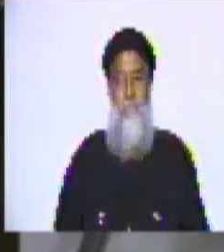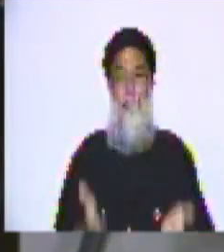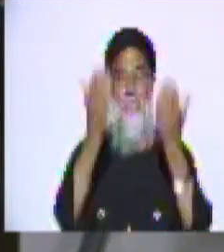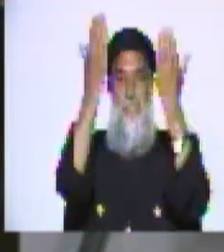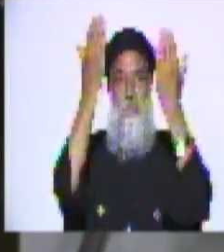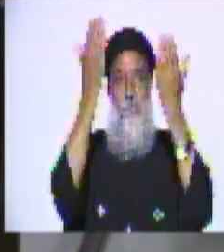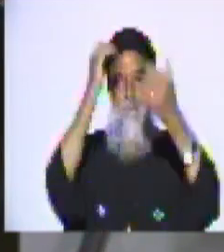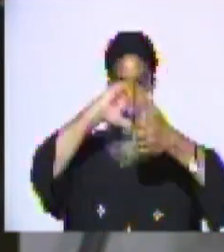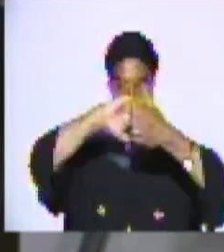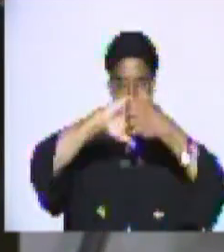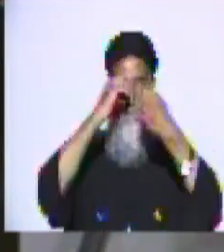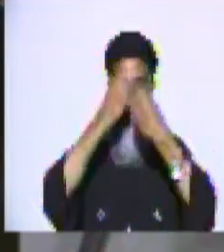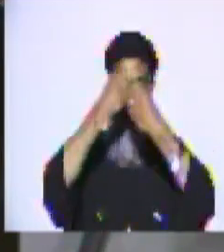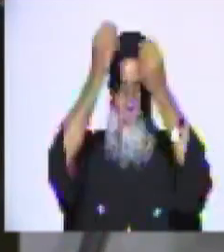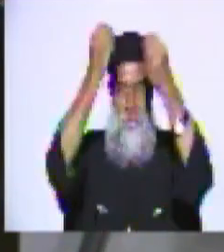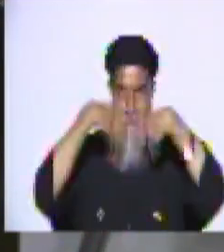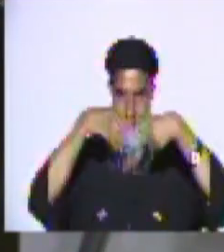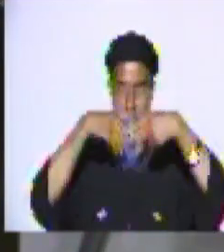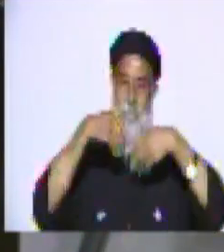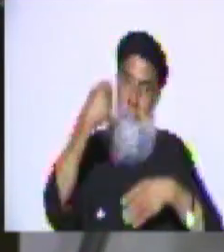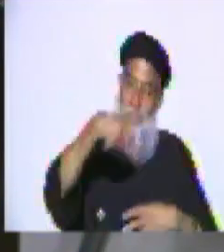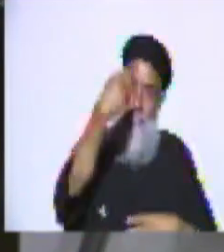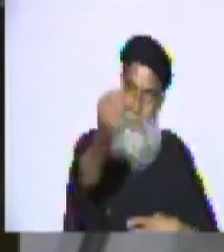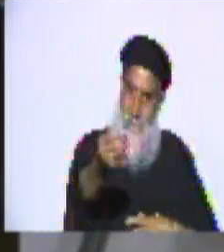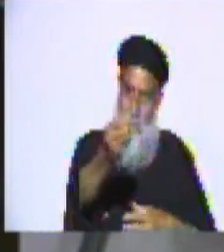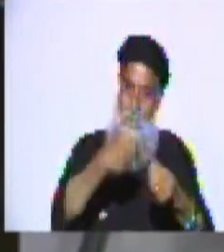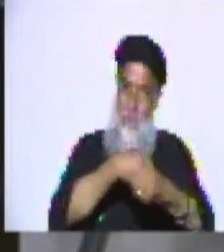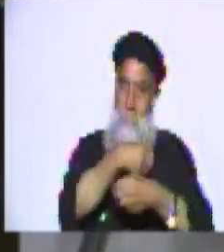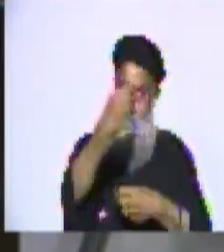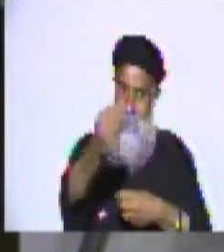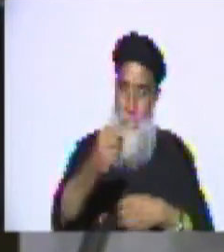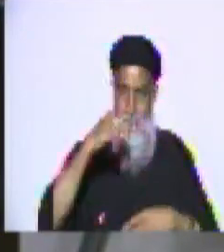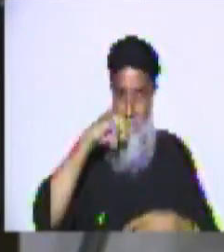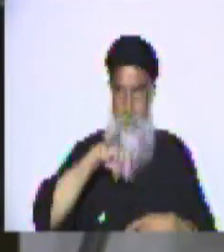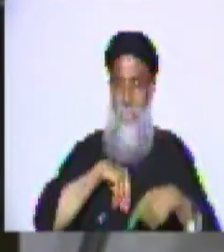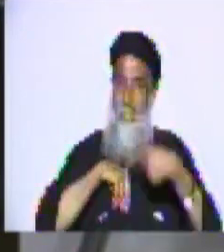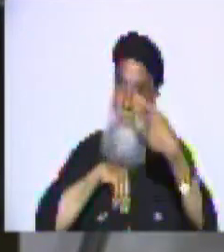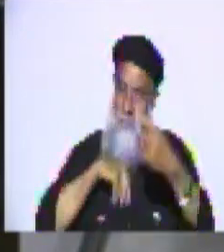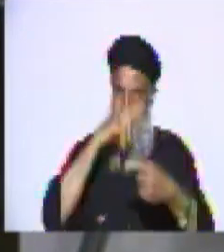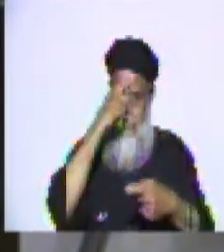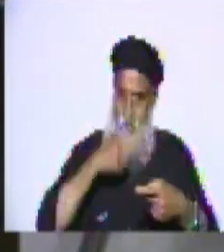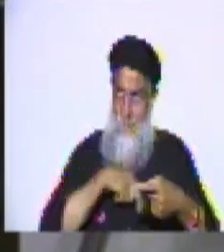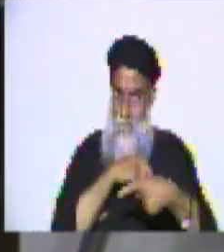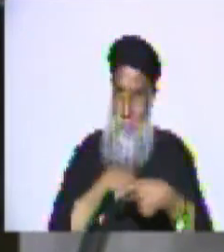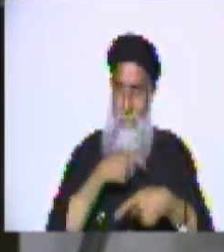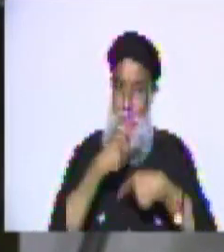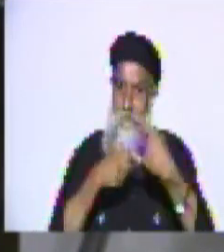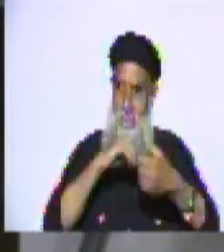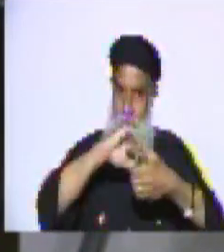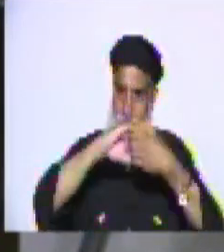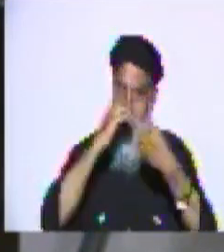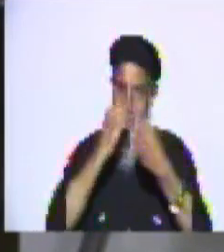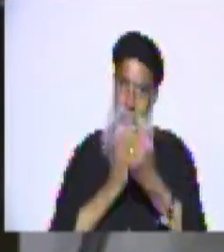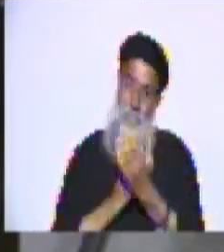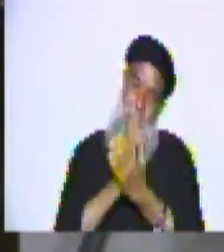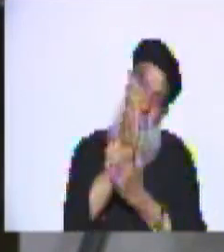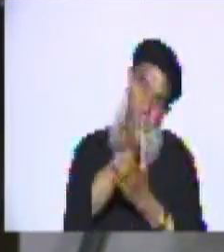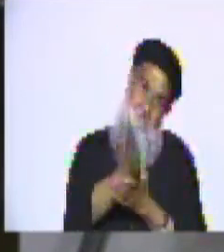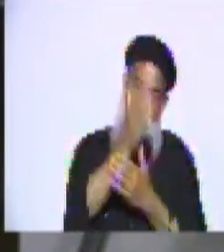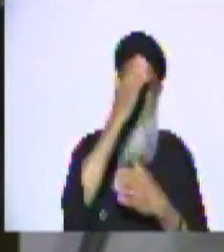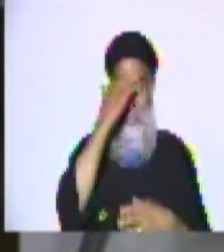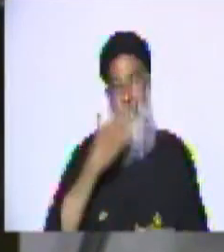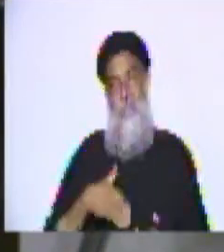العهد للكنيسة. لذلك اللي عايز يستفيد من هذا العهد بيروح الكنيسة. خلال